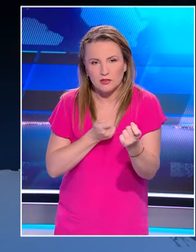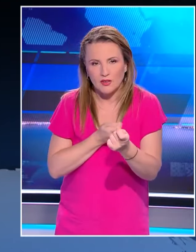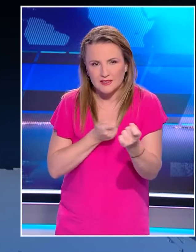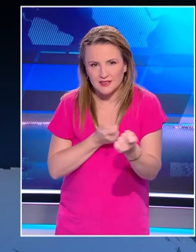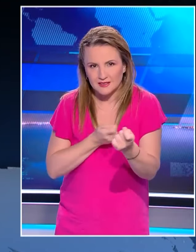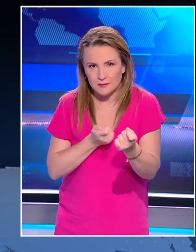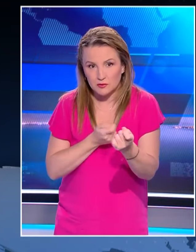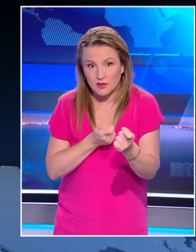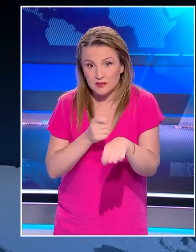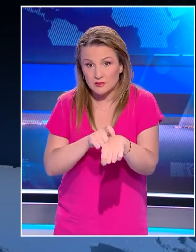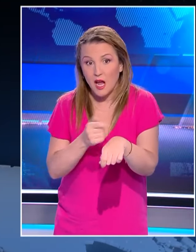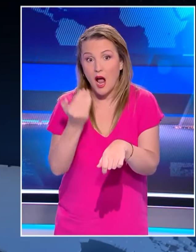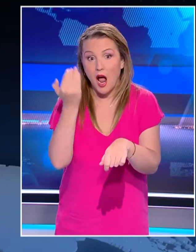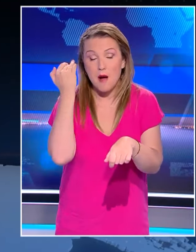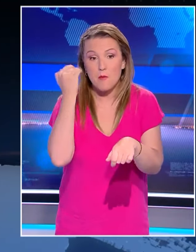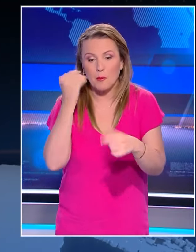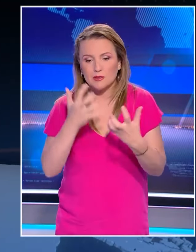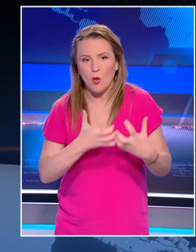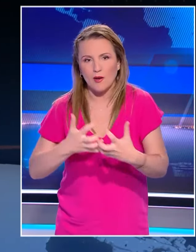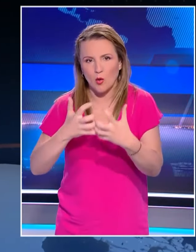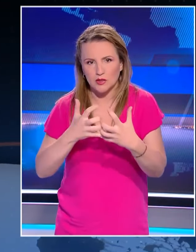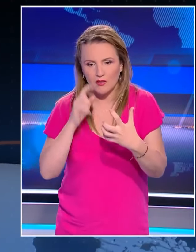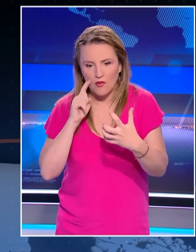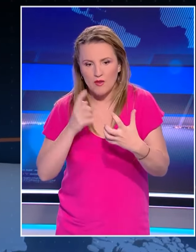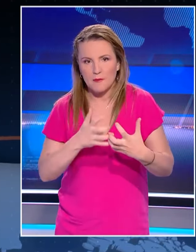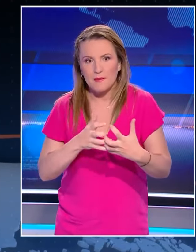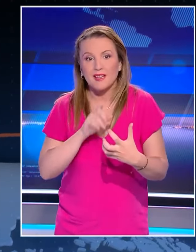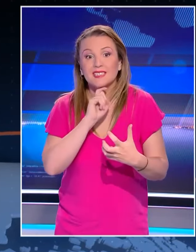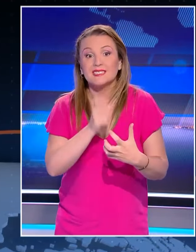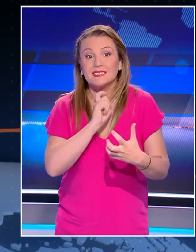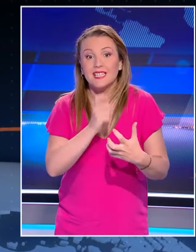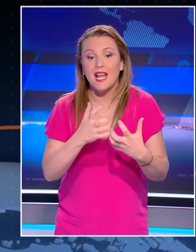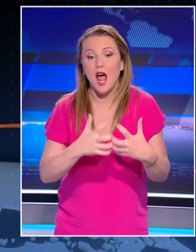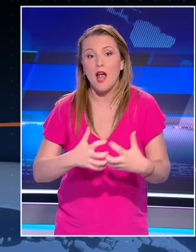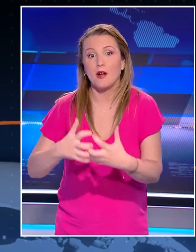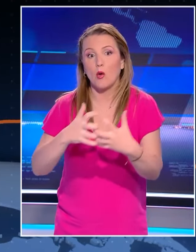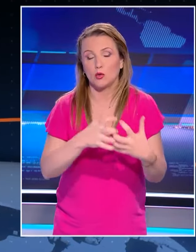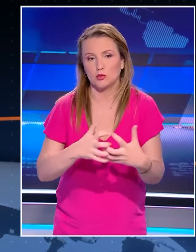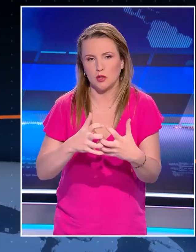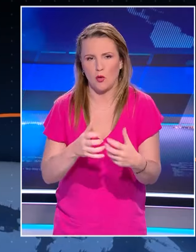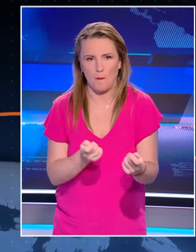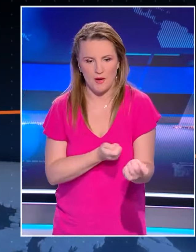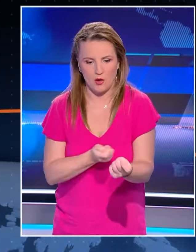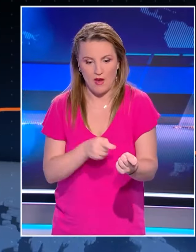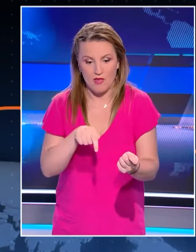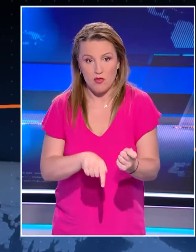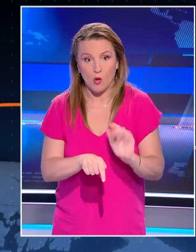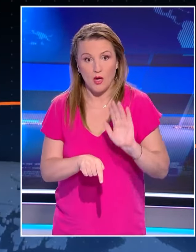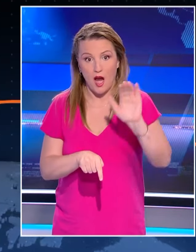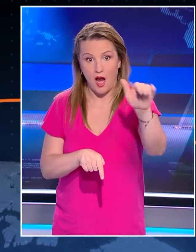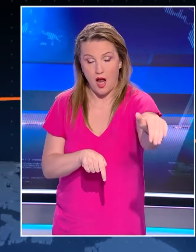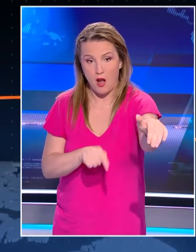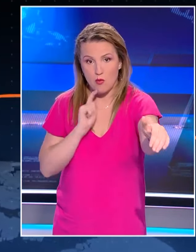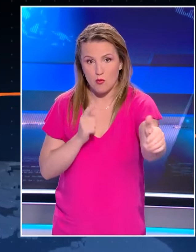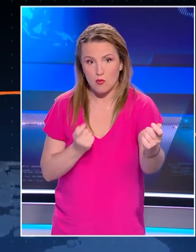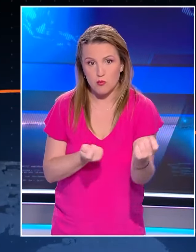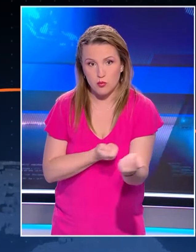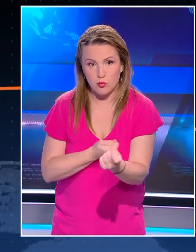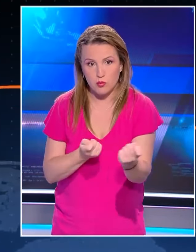επιχειρούν το πίσω κομμάτι του εργοστασίου με ξύλα, όπως μάθαμε, για να σβήσουν ό,τι μπορούν. Ένα κοντέινερ μέσα